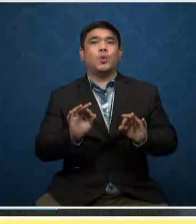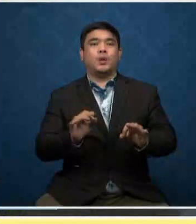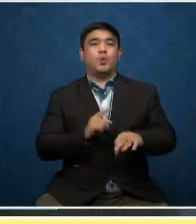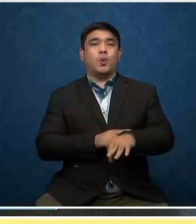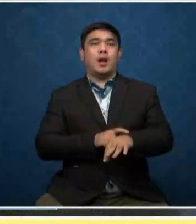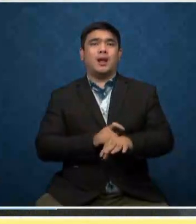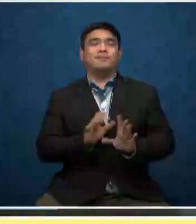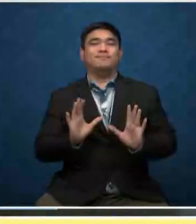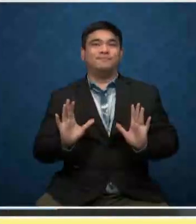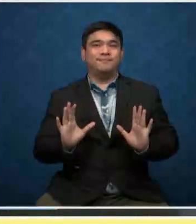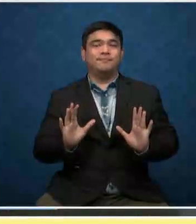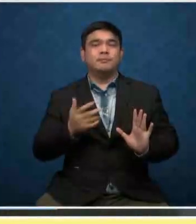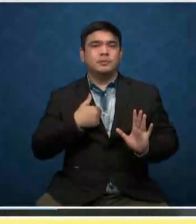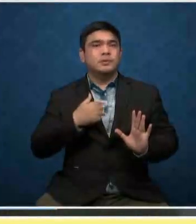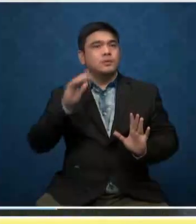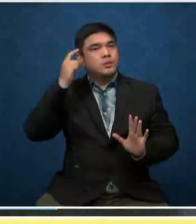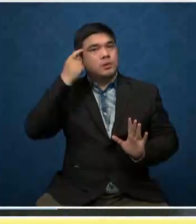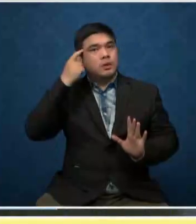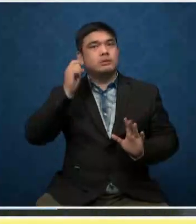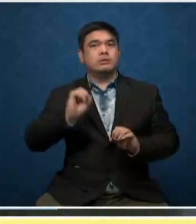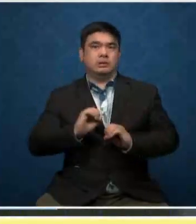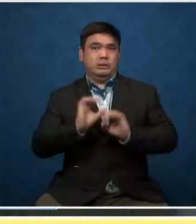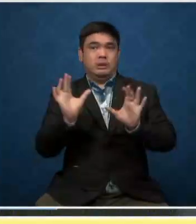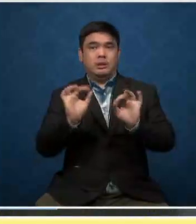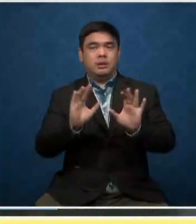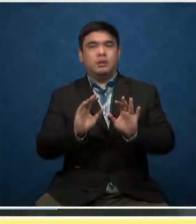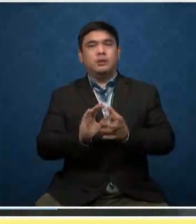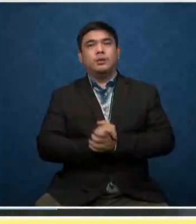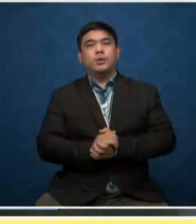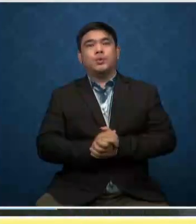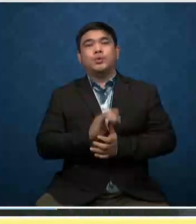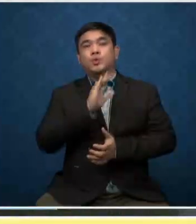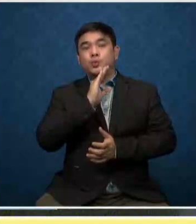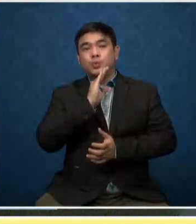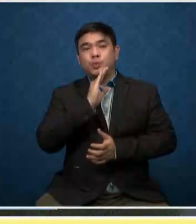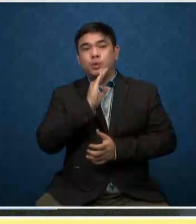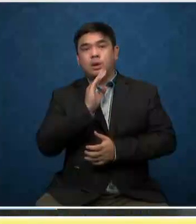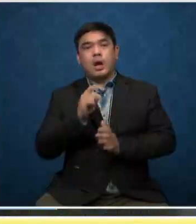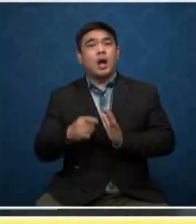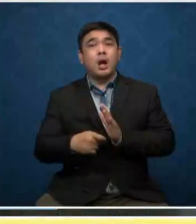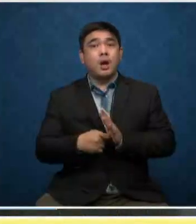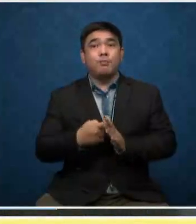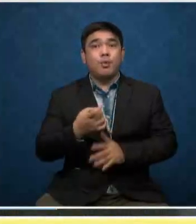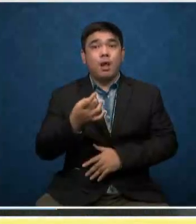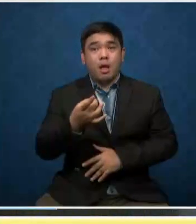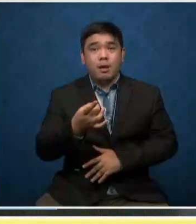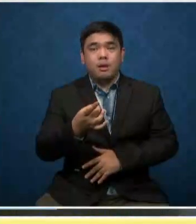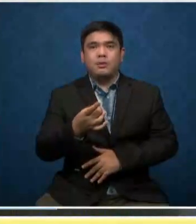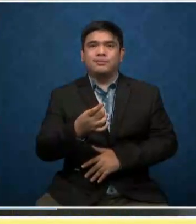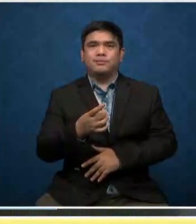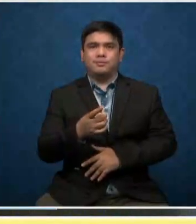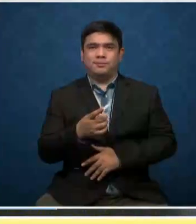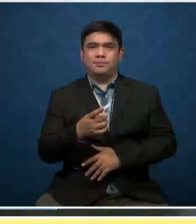แต่ว่าอ่าประเด็นตรงนี้ชัดเจนแต่ประเด็นที่เรียกว่าเทพได้จริงต้องการ